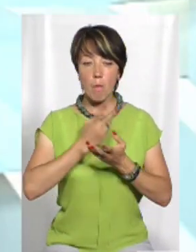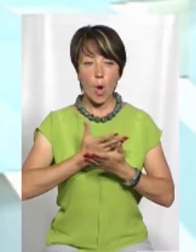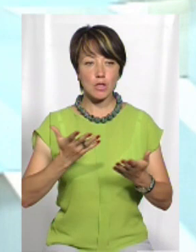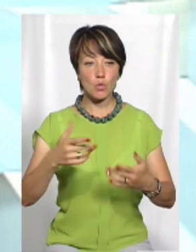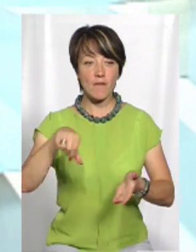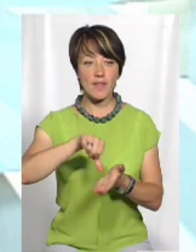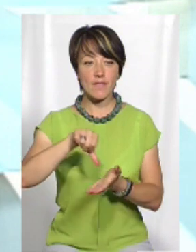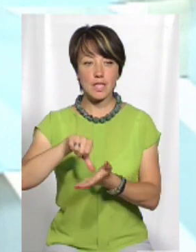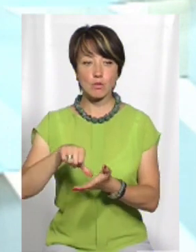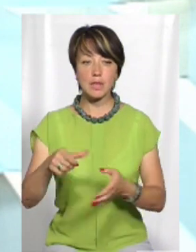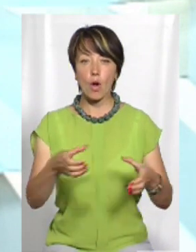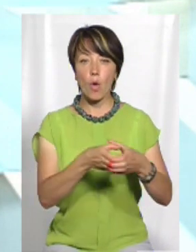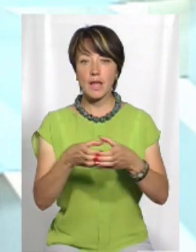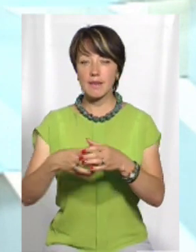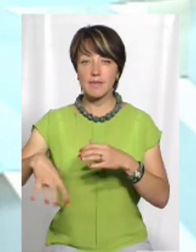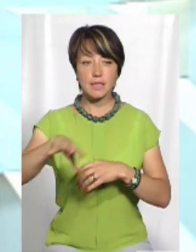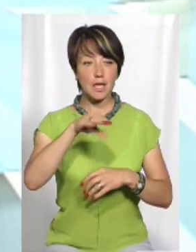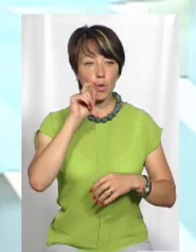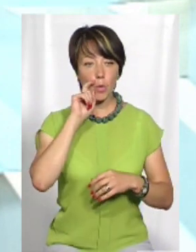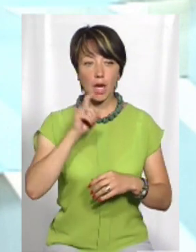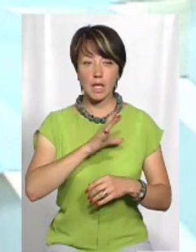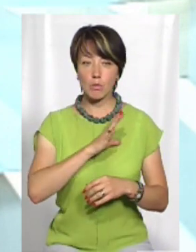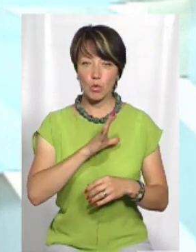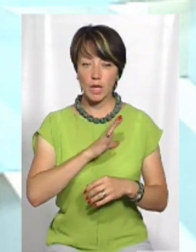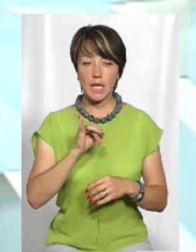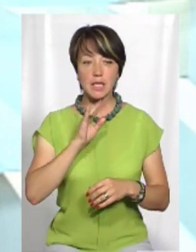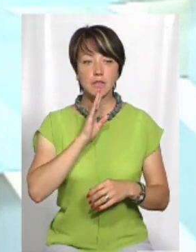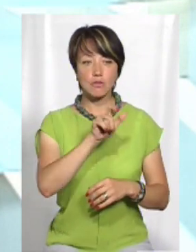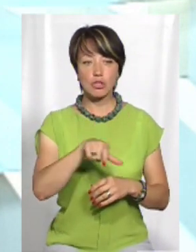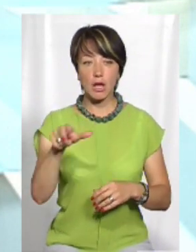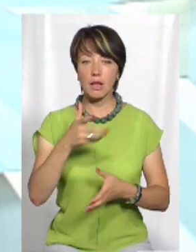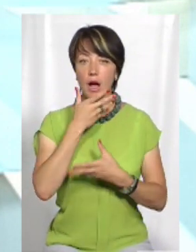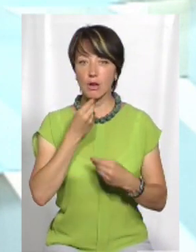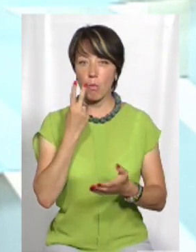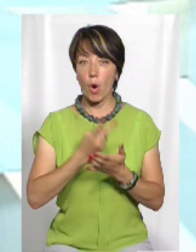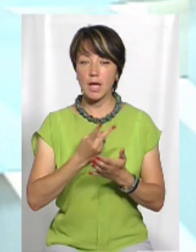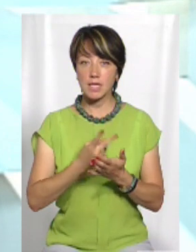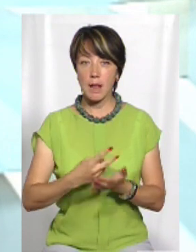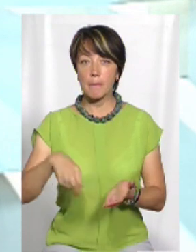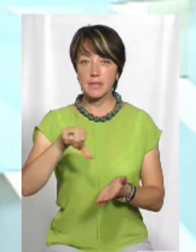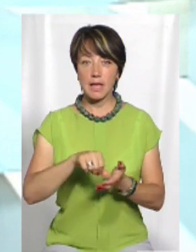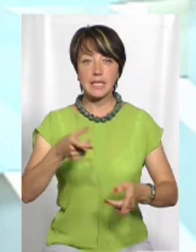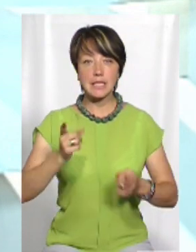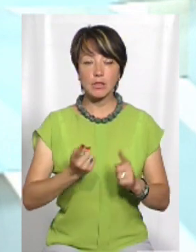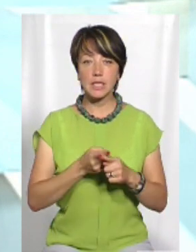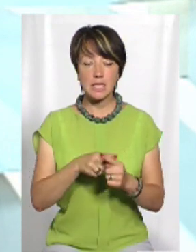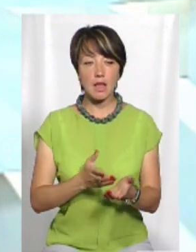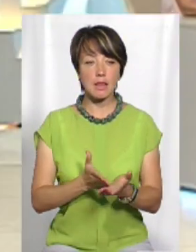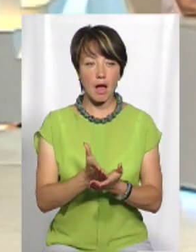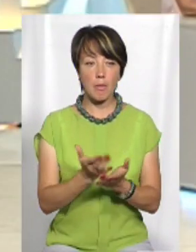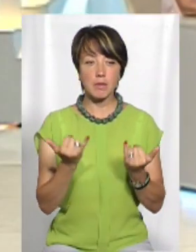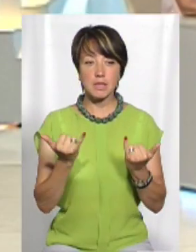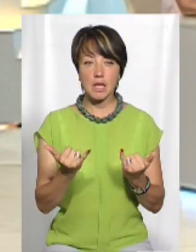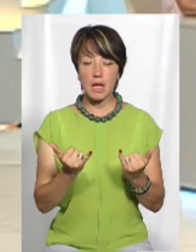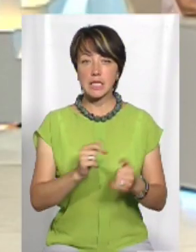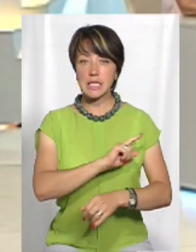показові виступи, це колективи з всієї України були. І дівчата дуже гарно показали, представили дійсно цей напрям, який зараз